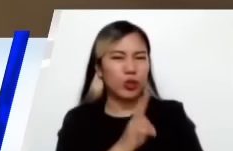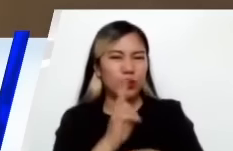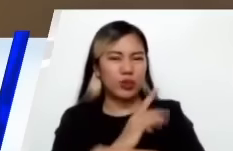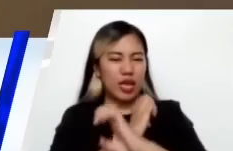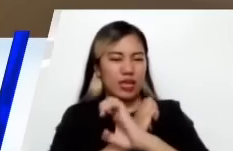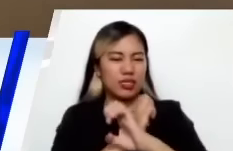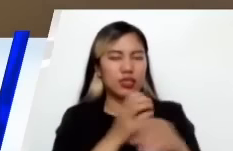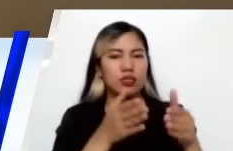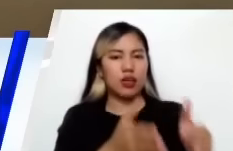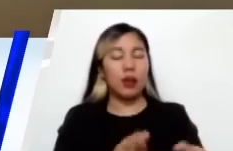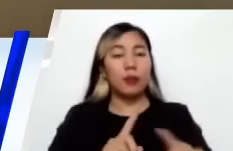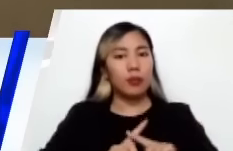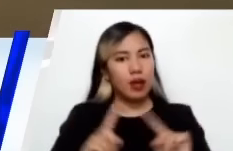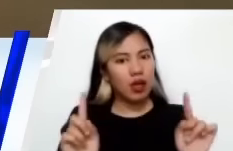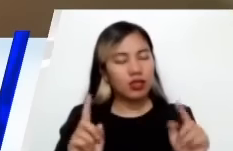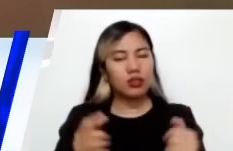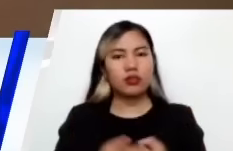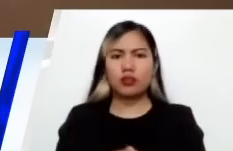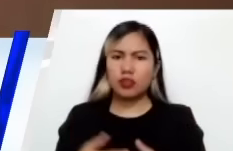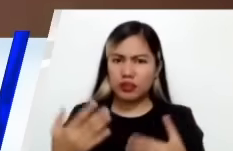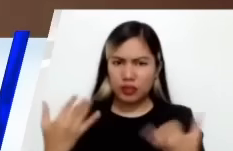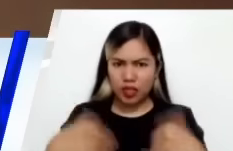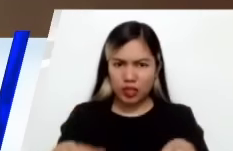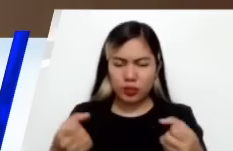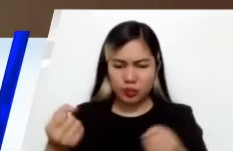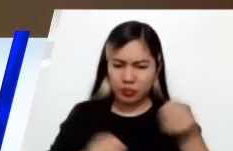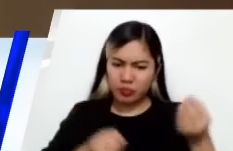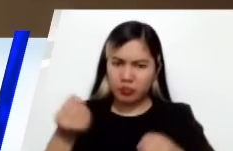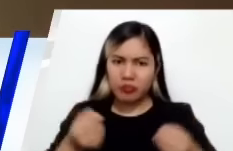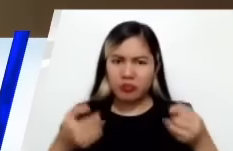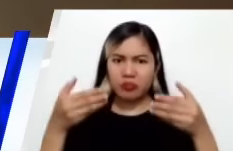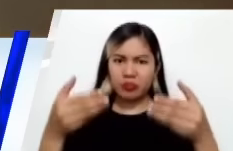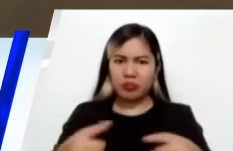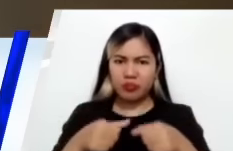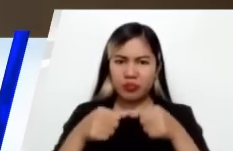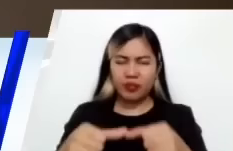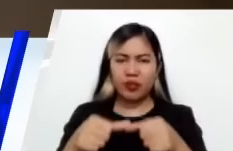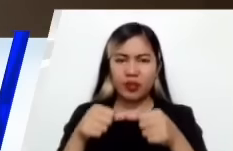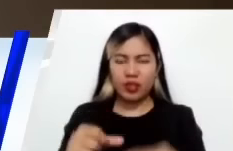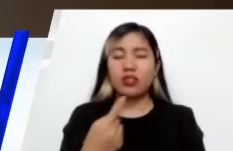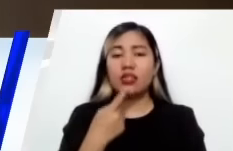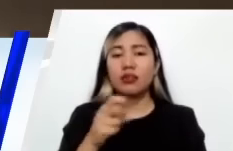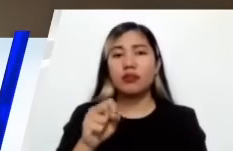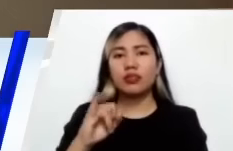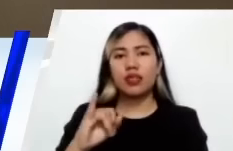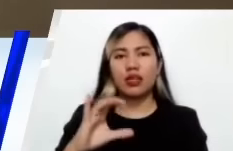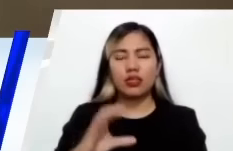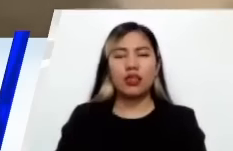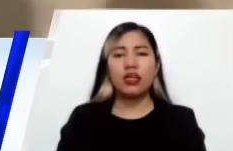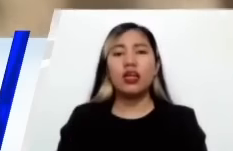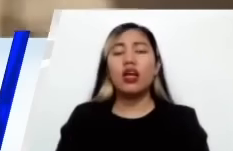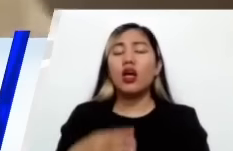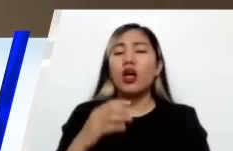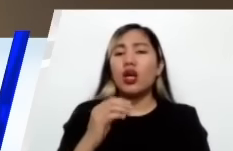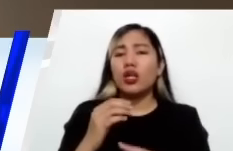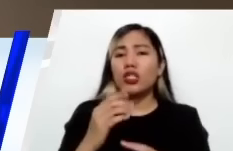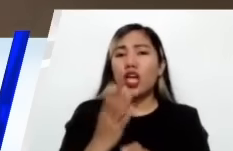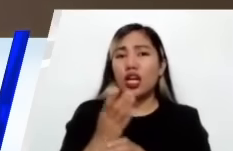na pumipigil, tuloy pa rin ang andar ng sasakyan. Ayon sa SAIC, sasakyan ito ng DILG at minamaneho